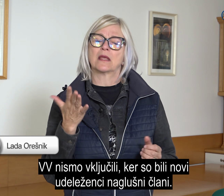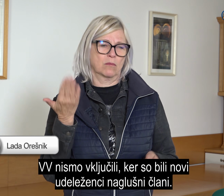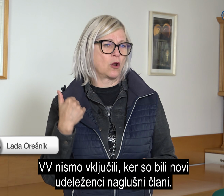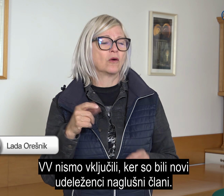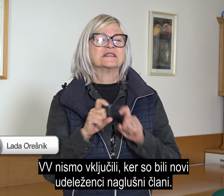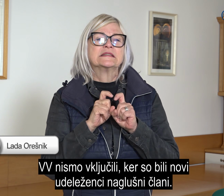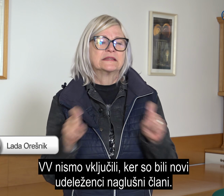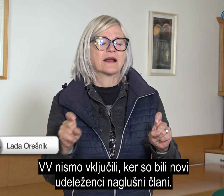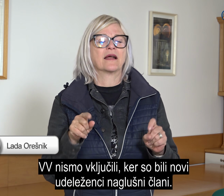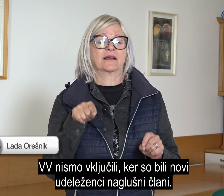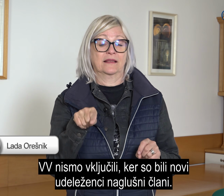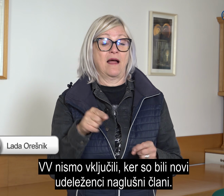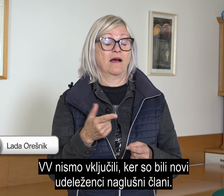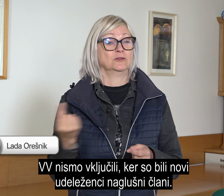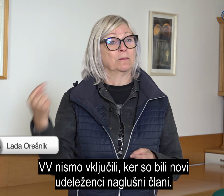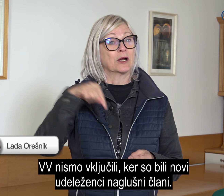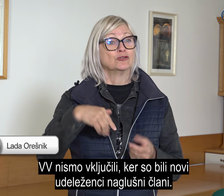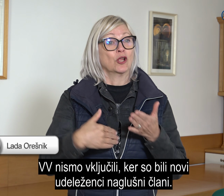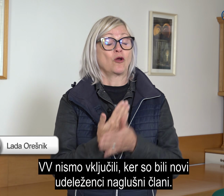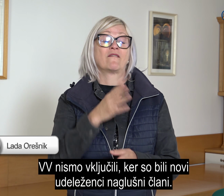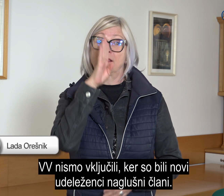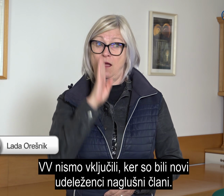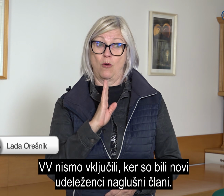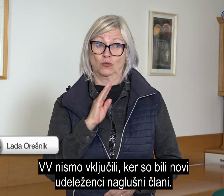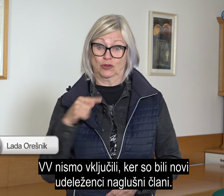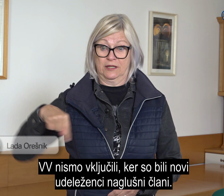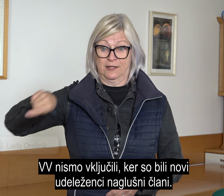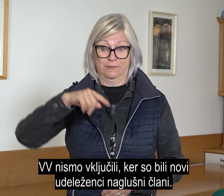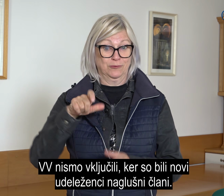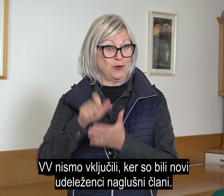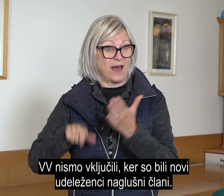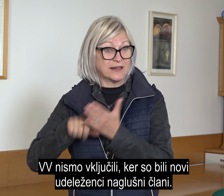VV nismo vključili, ker so bili novi udeleženci naglušni člani.